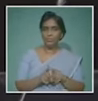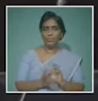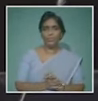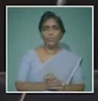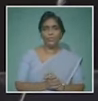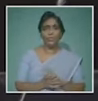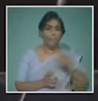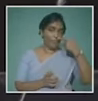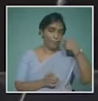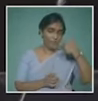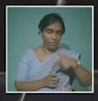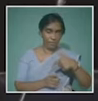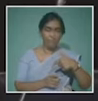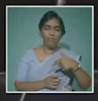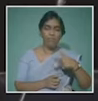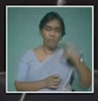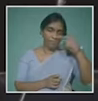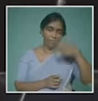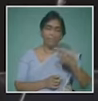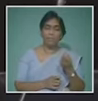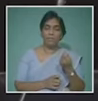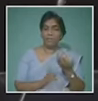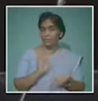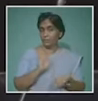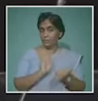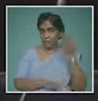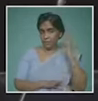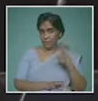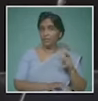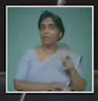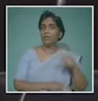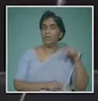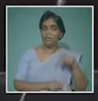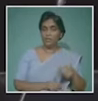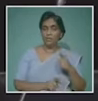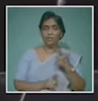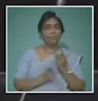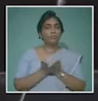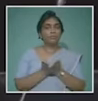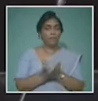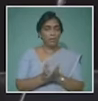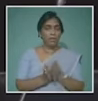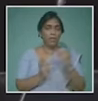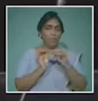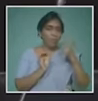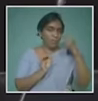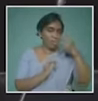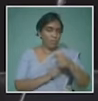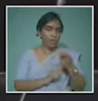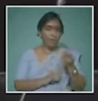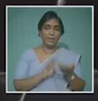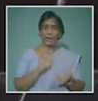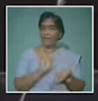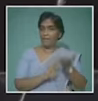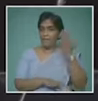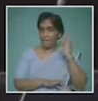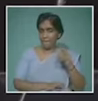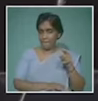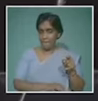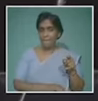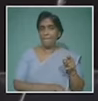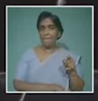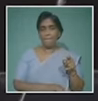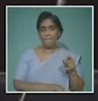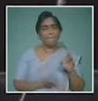எரிபொருட்களுடைய விலை அதிகரிப்பு, குறிப்பாக மீனவர்கள் இன்று மண்ணெண்ணெய் விலை அதிகரிப்பினால் இன்று அவர்கள் மிக கஷ்டப்படுகிறார்கள். அந்த விலைக்காவது மண்ணெண்ணெயை பெற